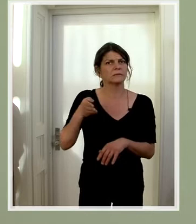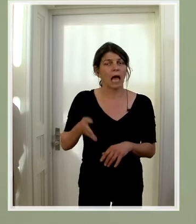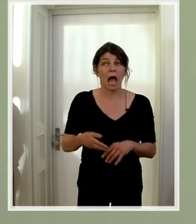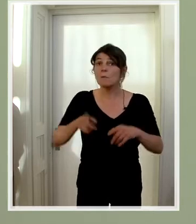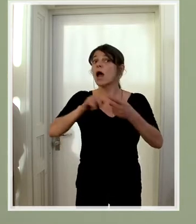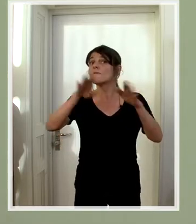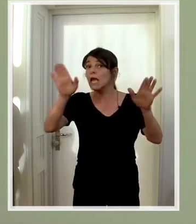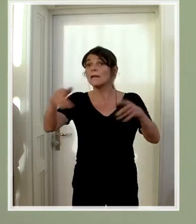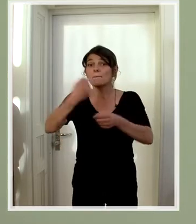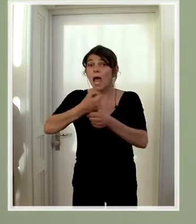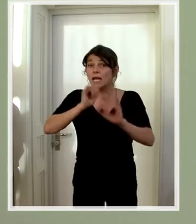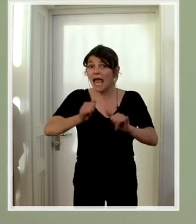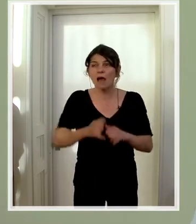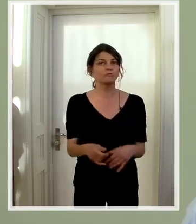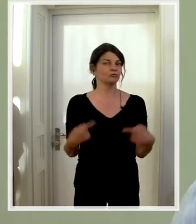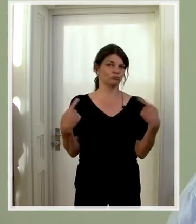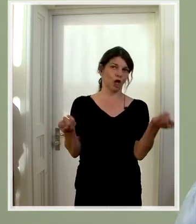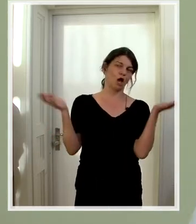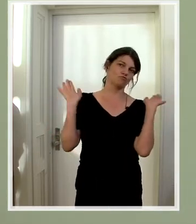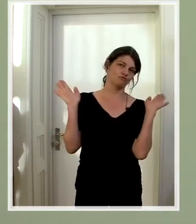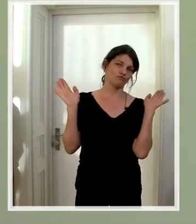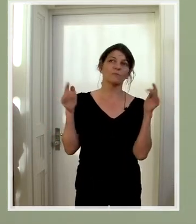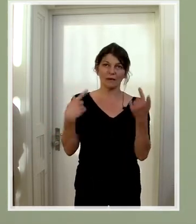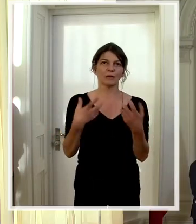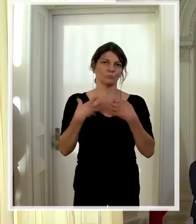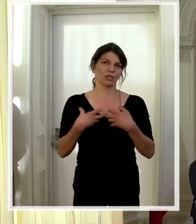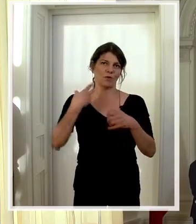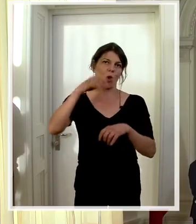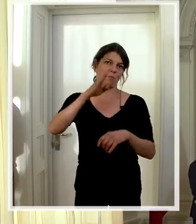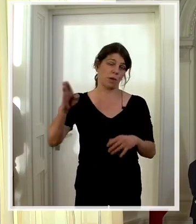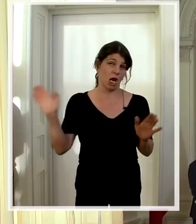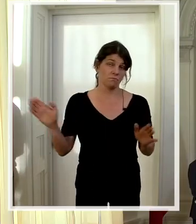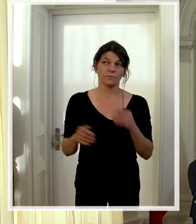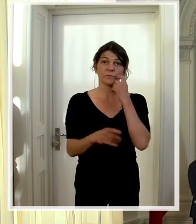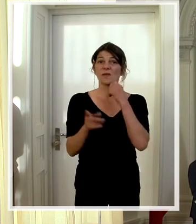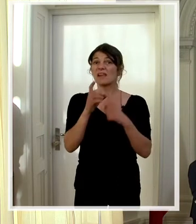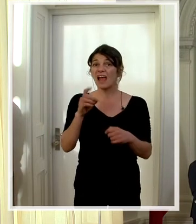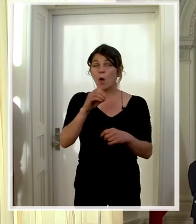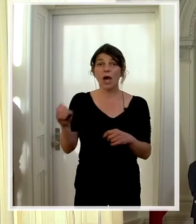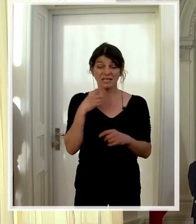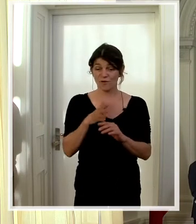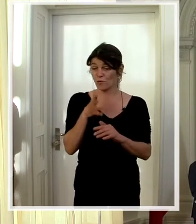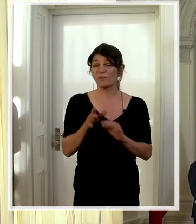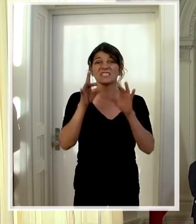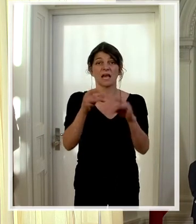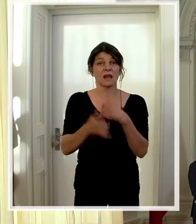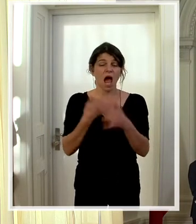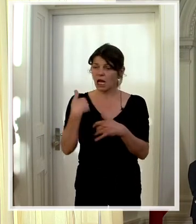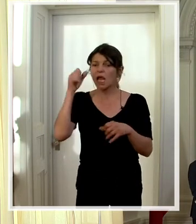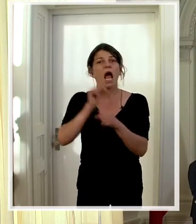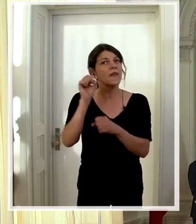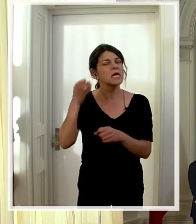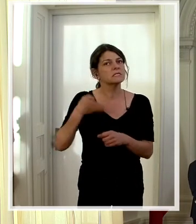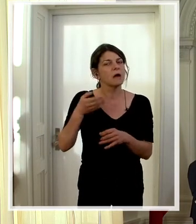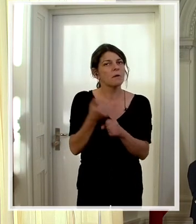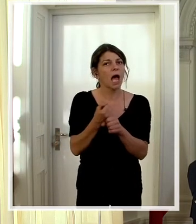das mal gemacht ist, dann geht das dann ins Eigentum für ÖBB. Daniel Löri, in 5 oder 10 Jahren kann man problemlos selber eine S-Bahn machen, wenn wir dann den